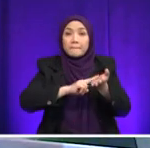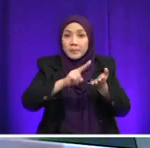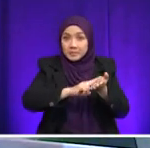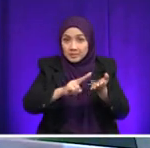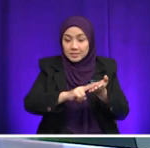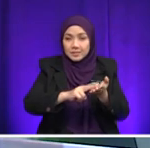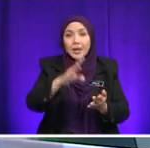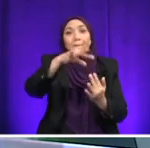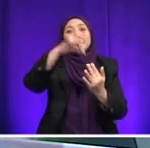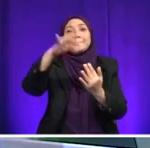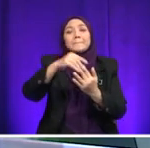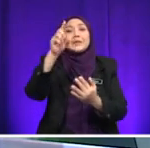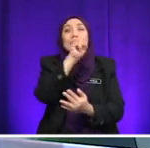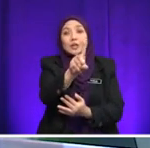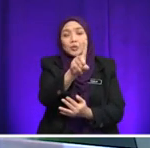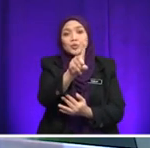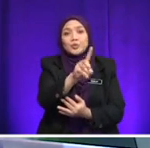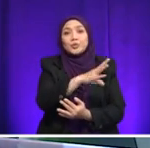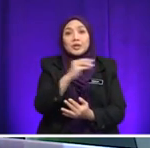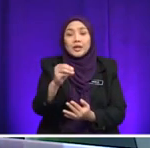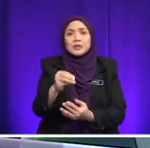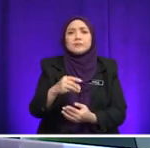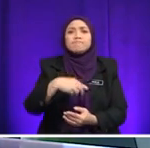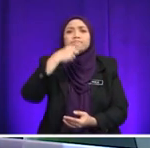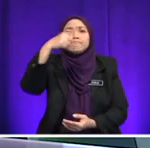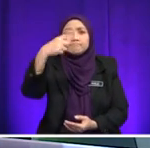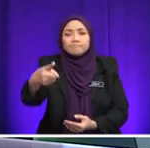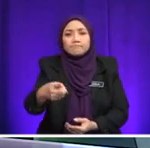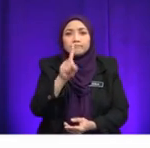silih-pilih shoes 1 2 3 dan 4